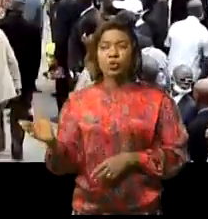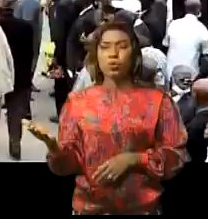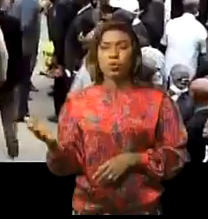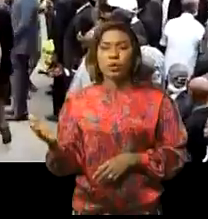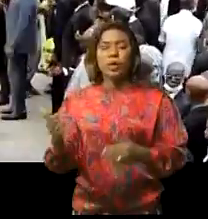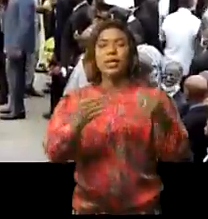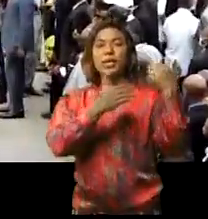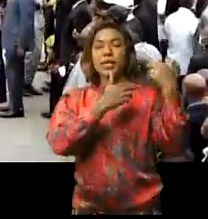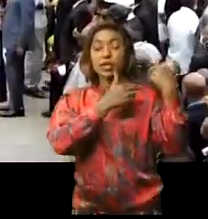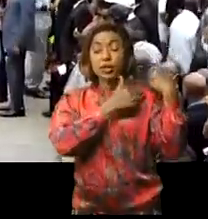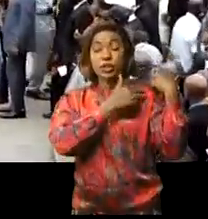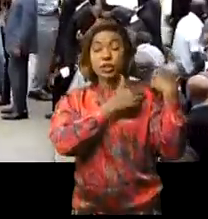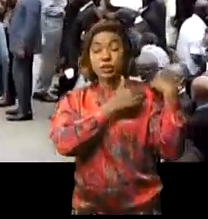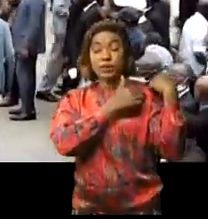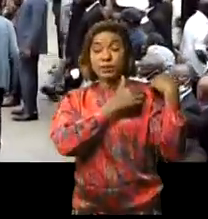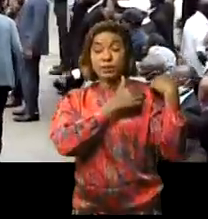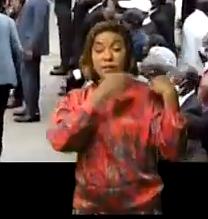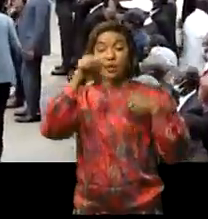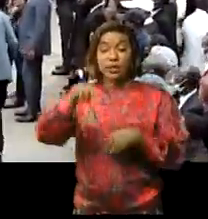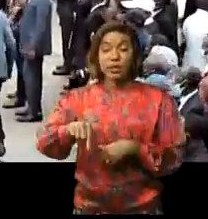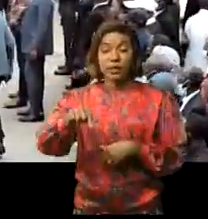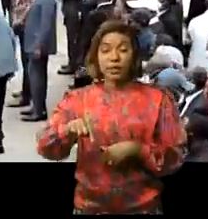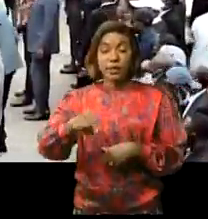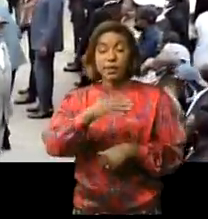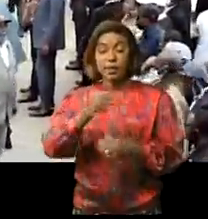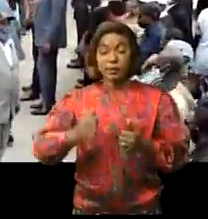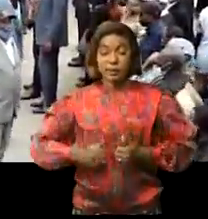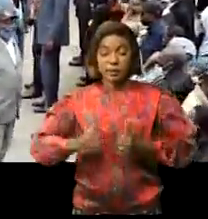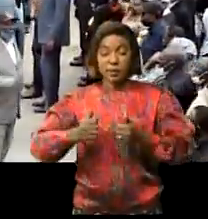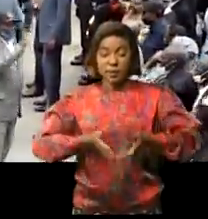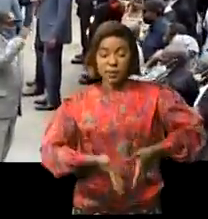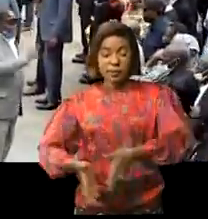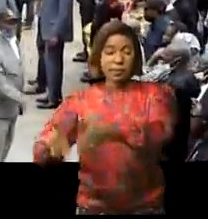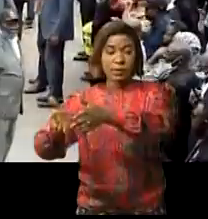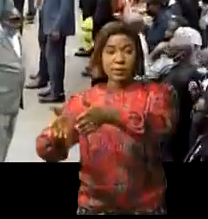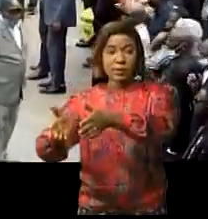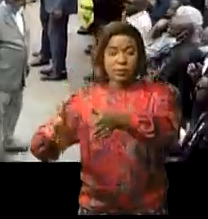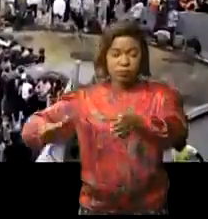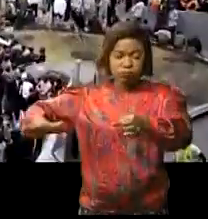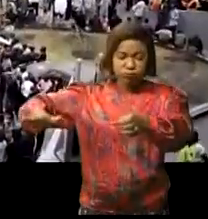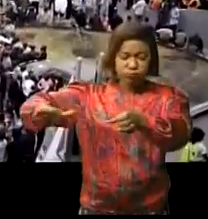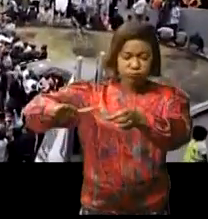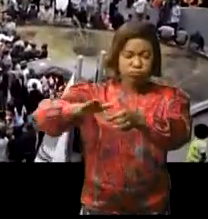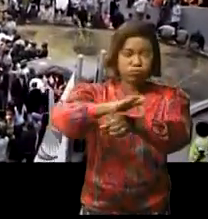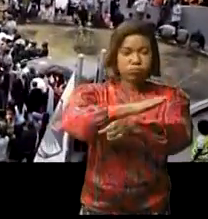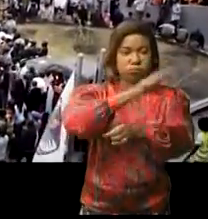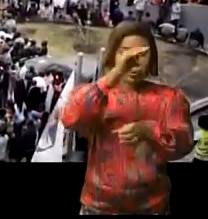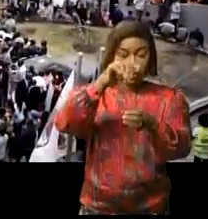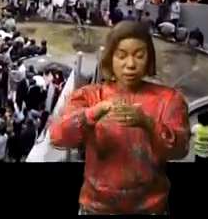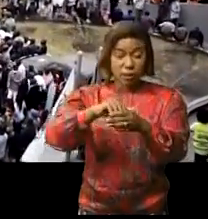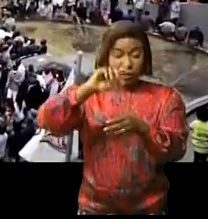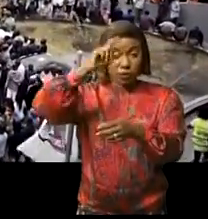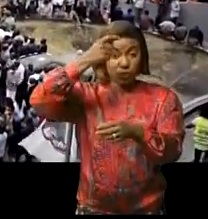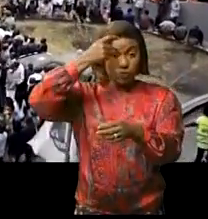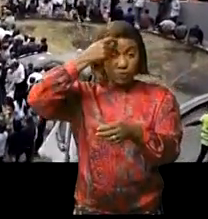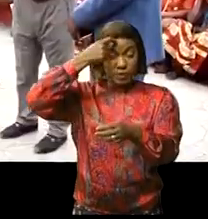chefs de quartier et des rues de la ville-province de Kinshasa ont pris d'assaut l'esplanade du bureau du numéro 1 de la capitale.